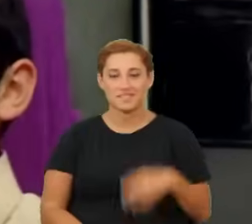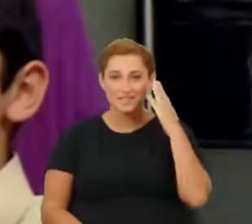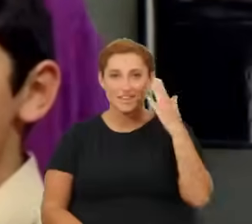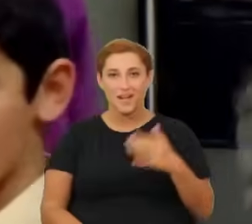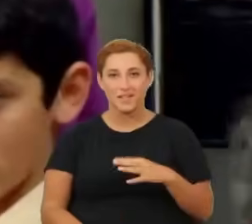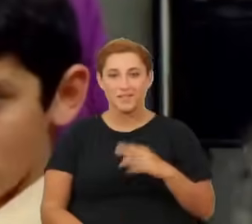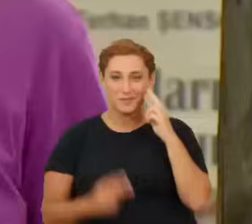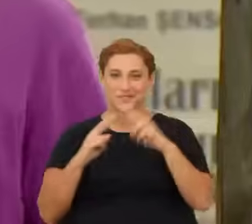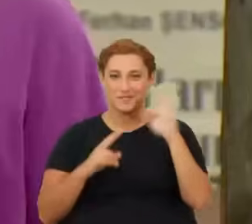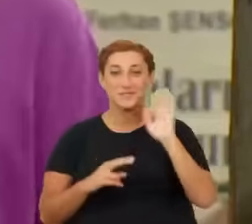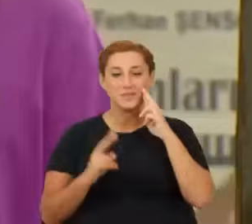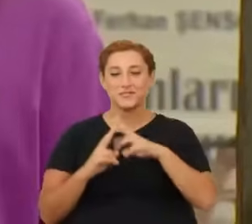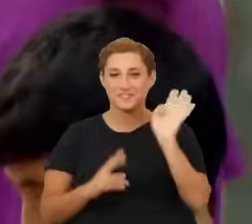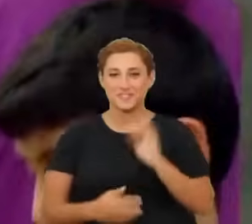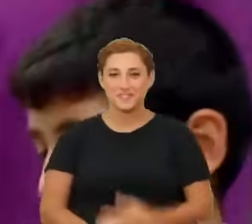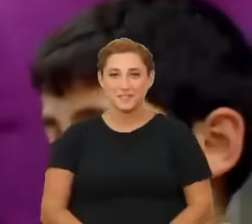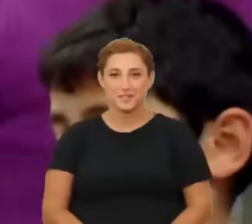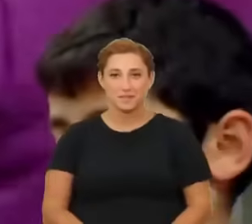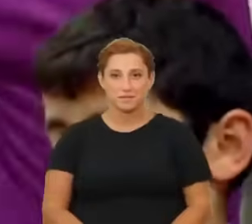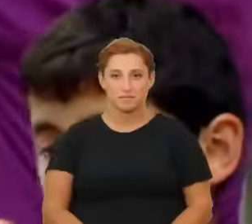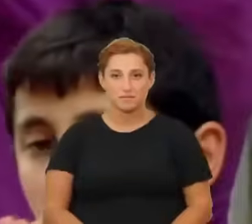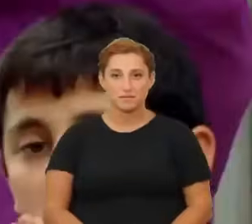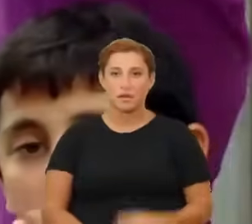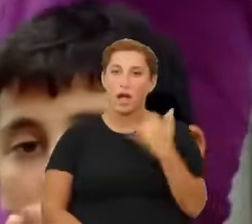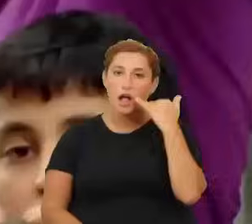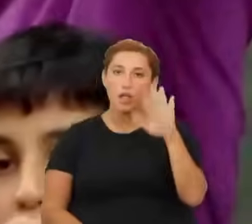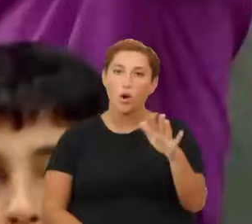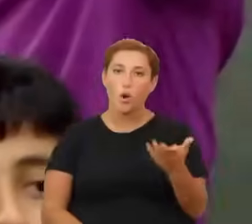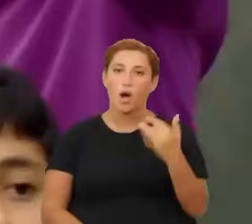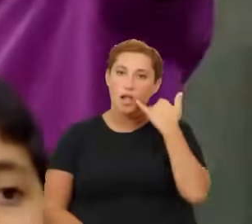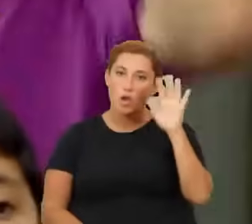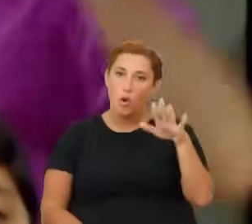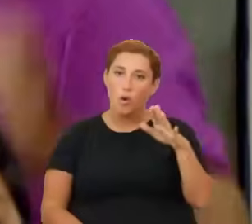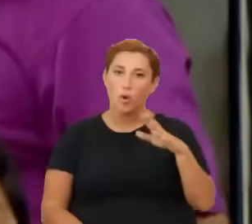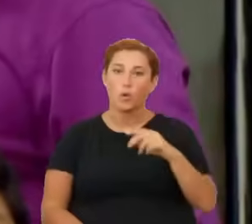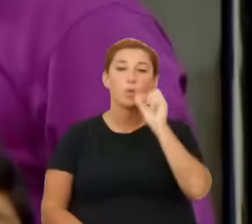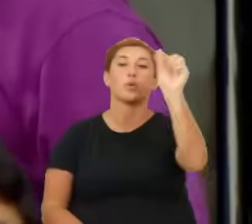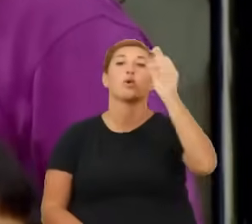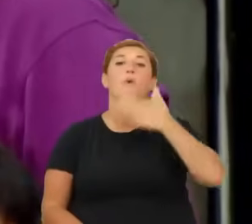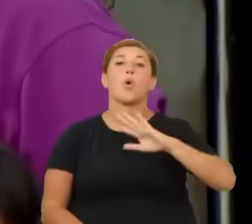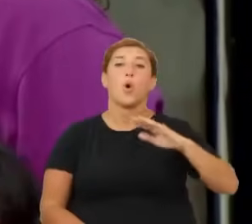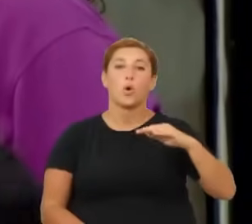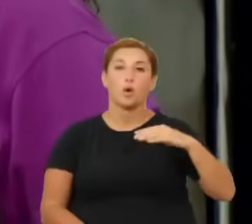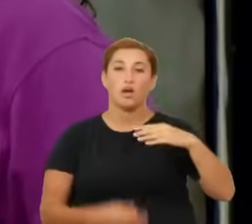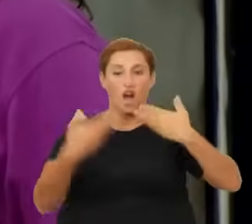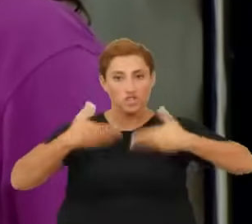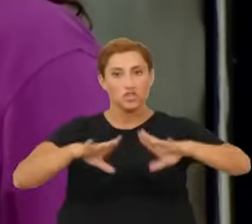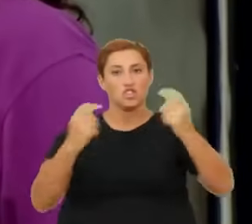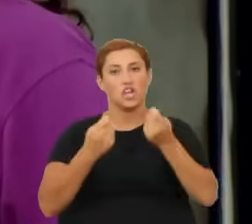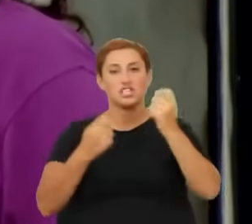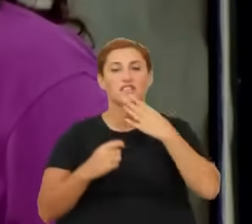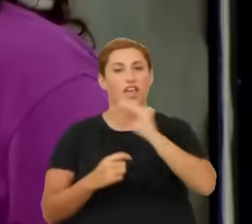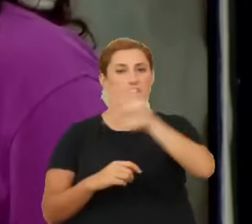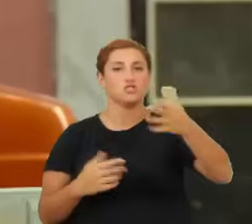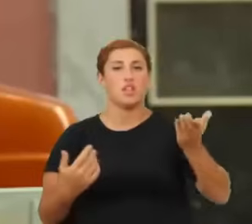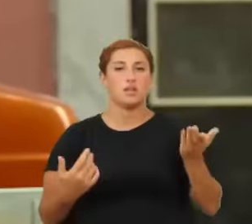Tamam, görüşürüz. Görüşürüz. Külah saçına saplandı. Alo, yukarı yatmak yok. Belden aşağı çalışıyor millet.